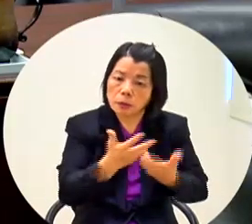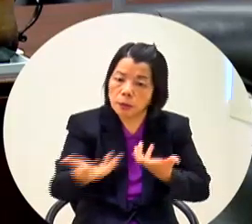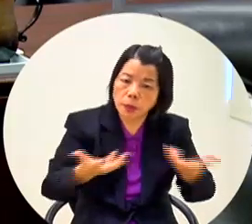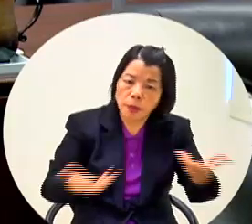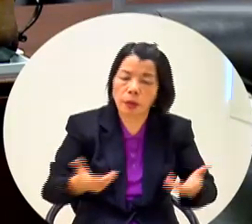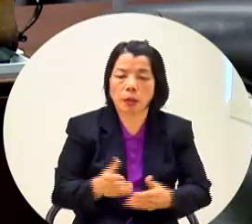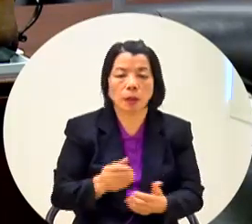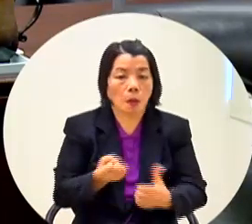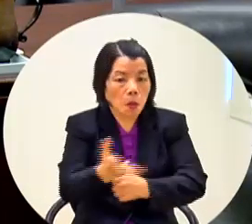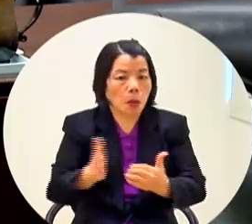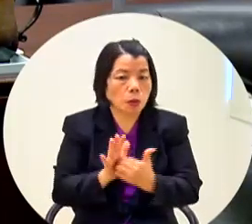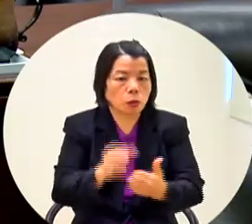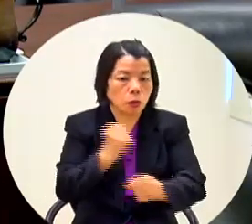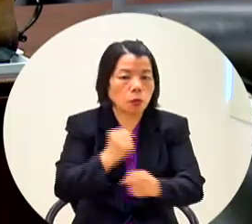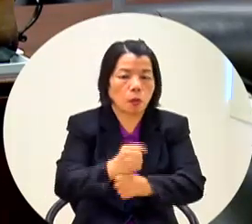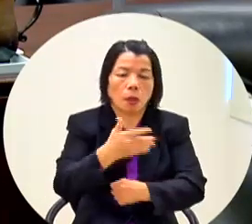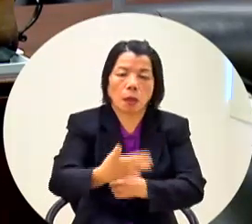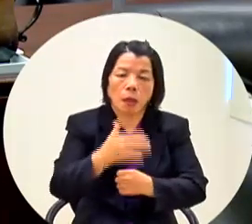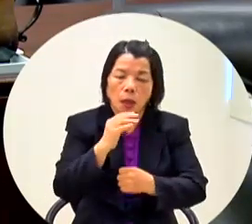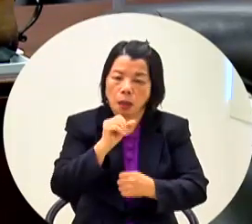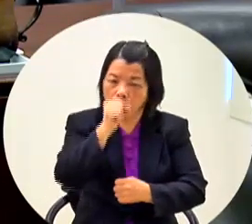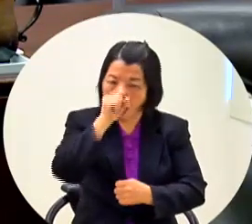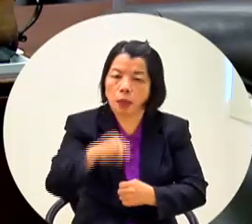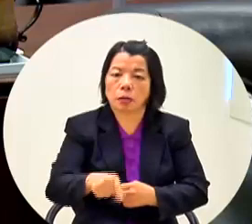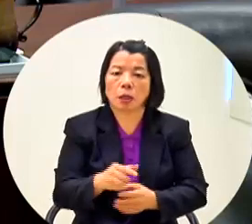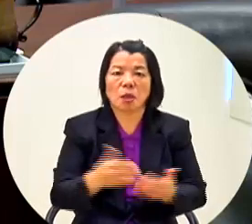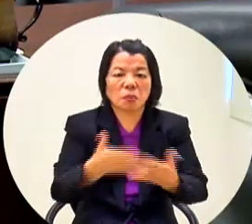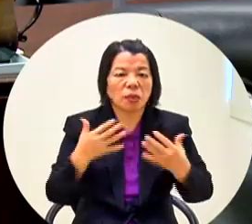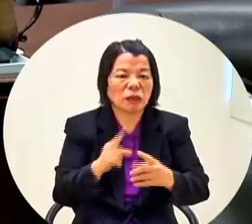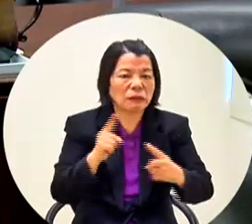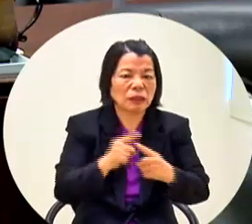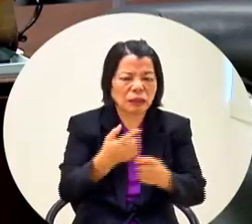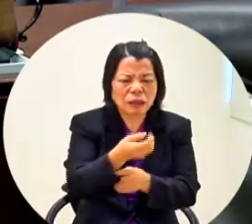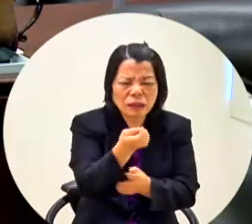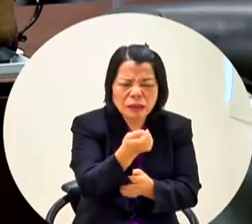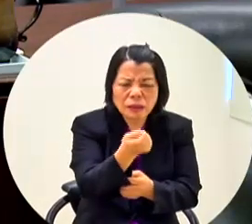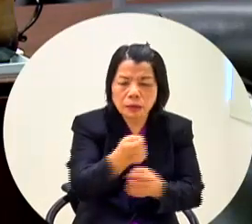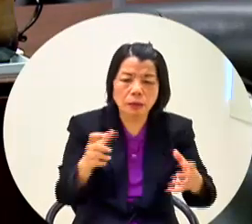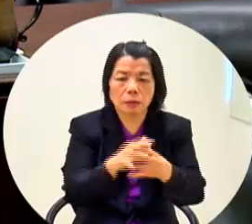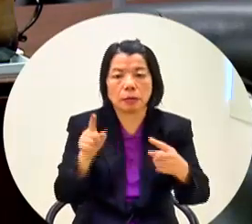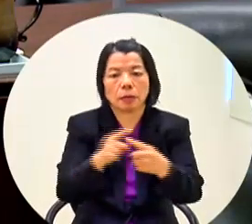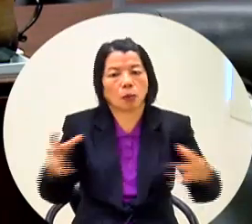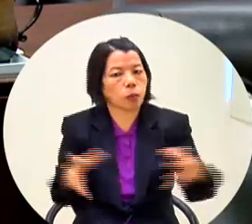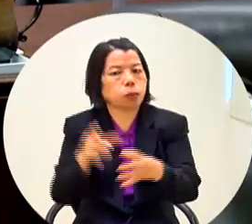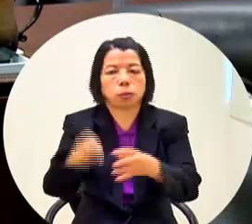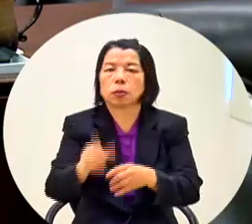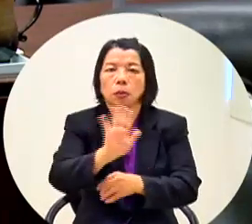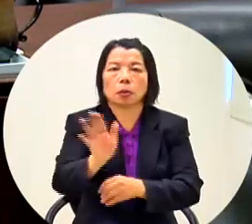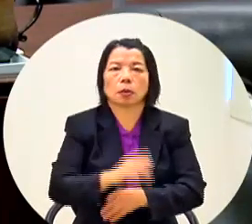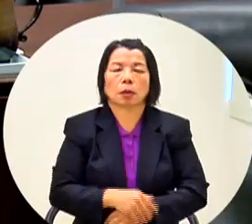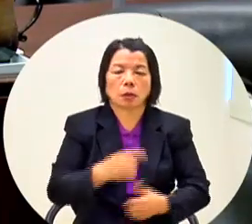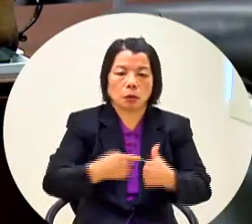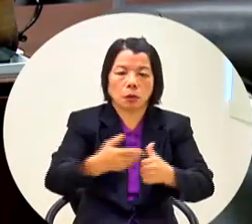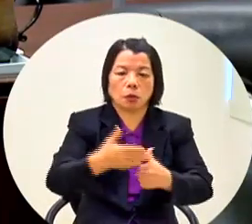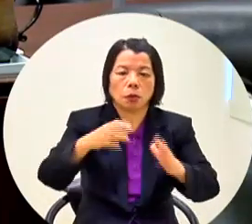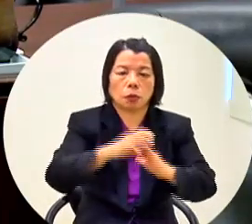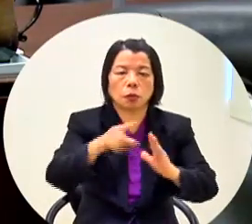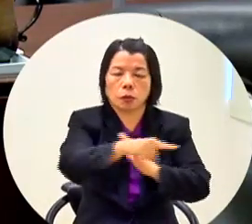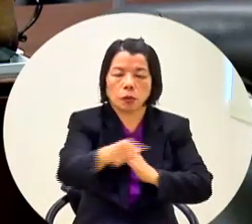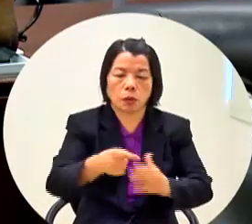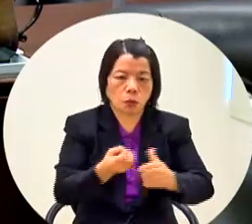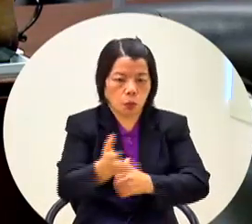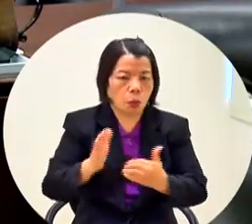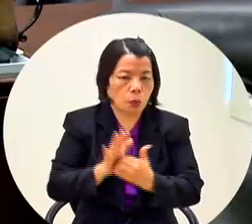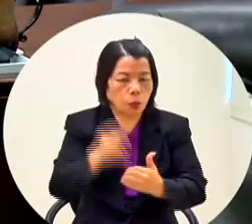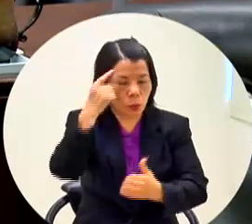而不是让人潮更集中，这个绝对会造成防疫的问题。我相信教育局这边应该也有非常好的防疫的观念，